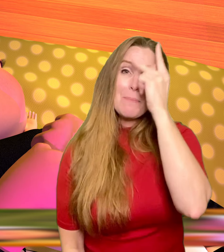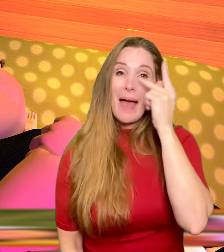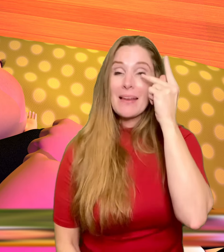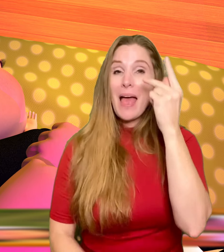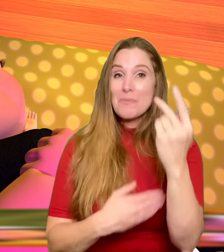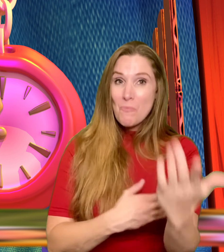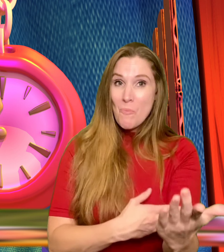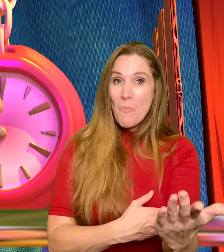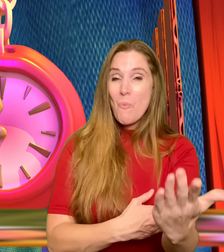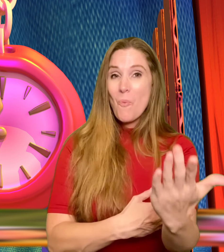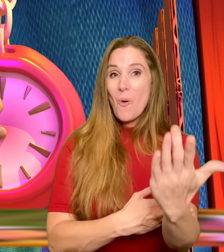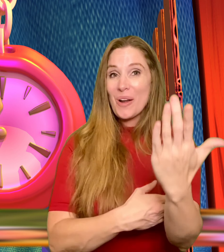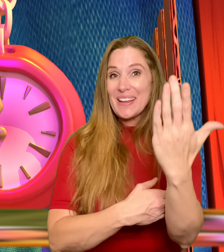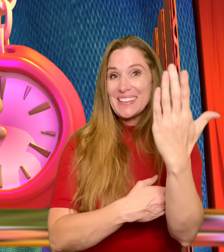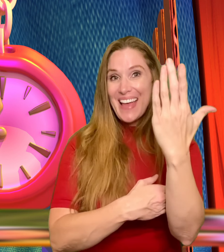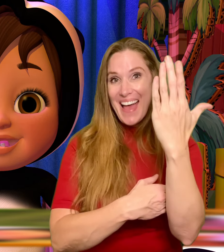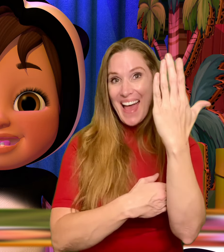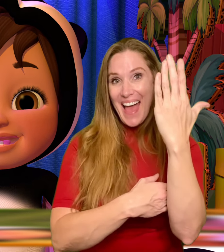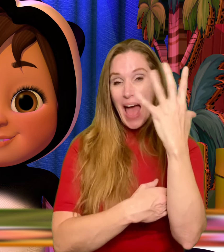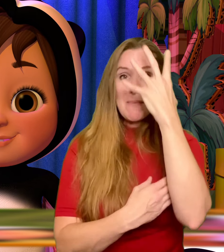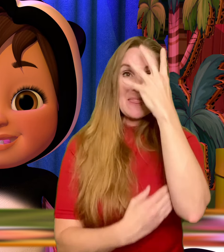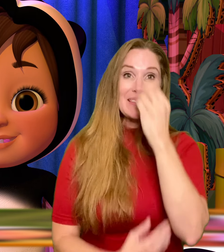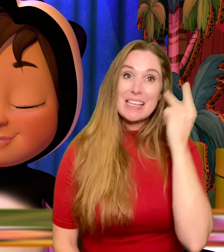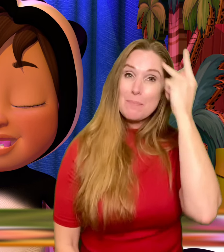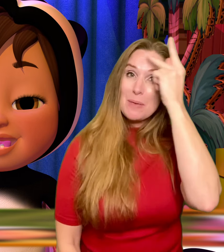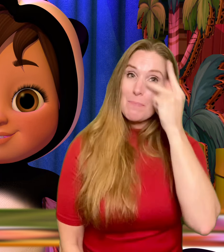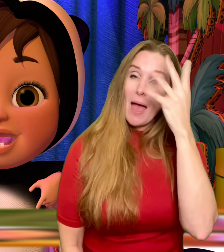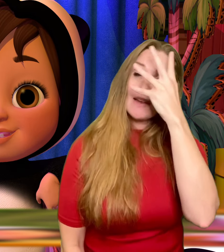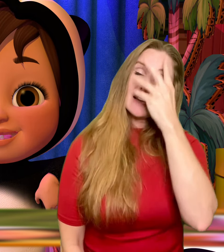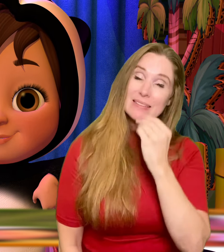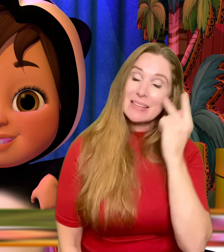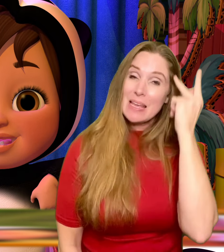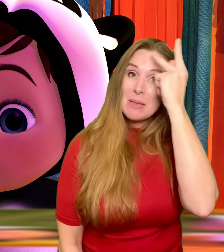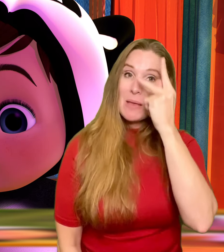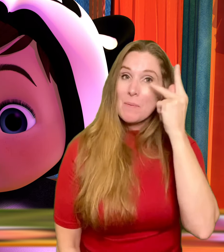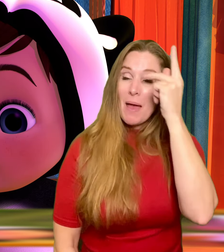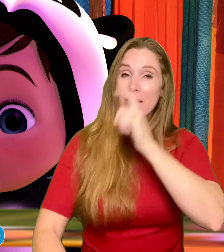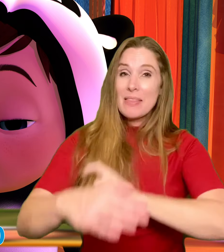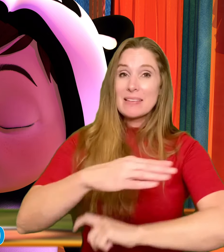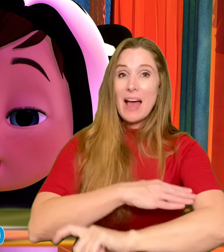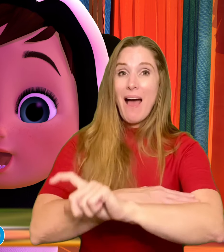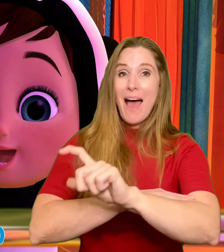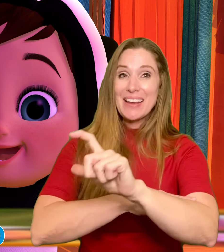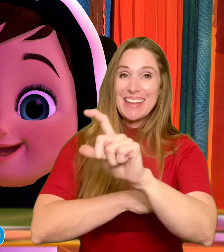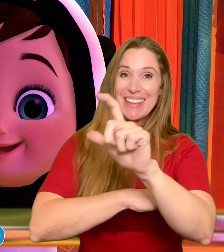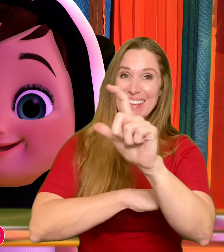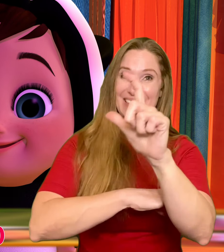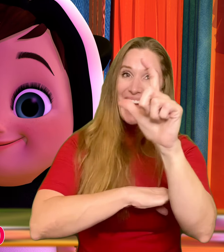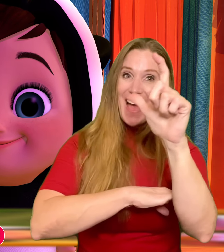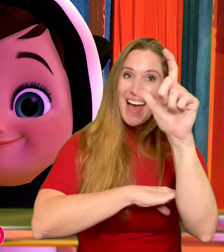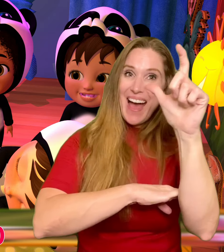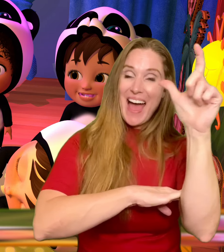ちゃん朝がよハンダちゃんハンダちゃん朝ご飯